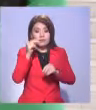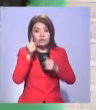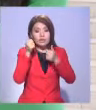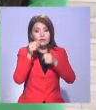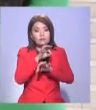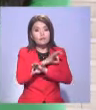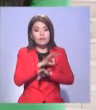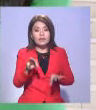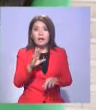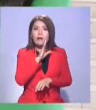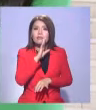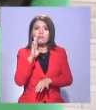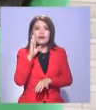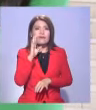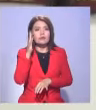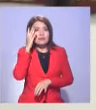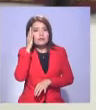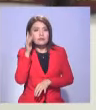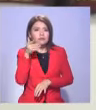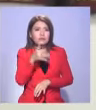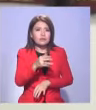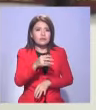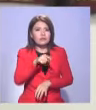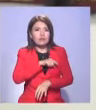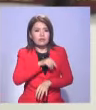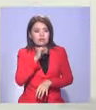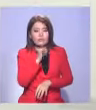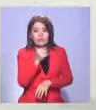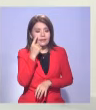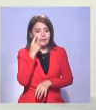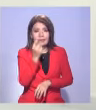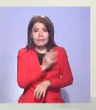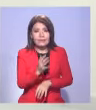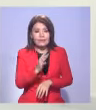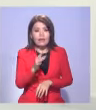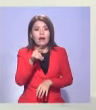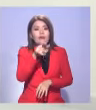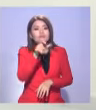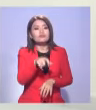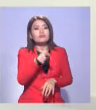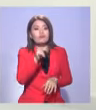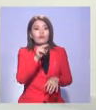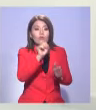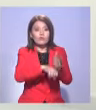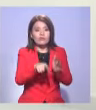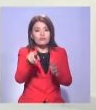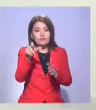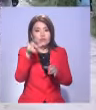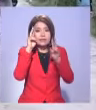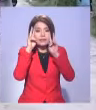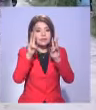Анасы жаман басқа бір пиғылын, басқа бір қылықтарын біз байқаған емеспіз. Күдіктіні танымаймын, бұл ауылдың тұрғыны